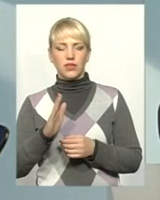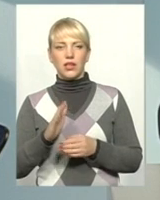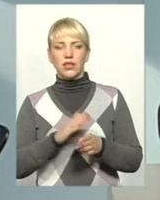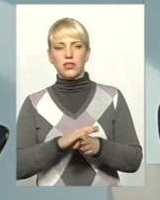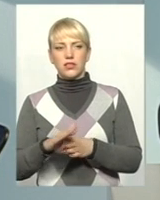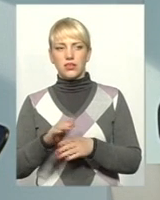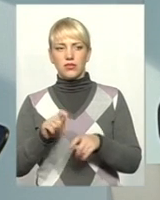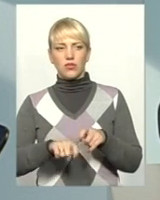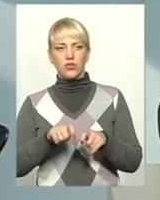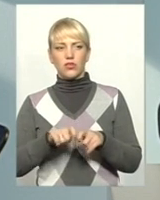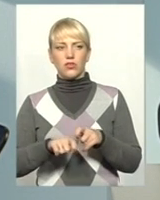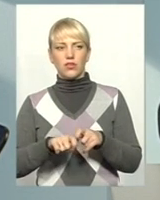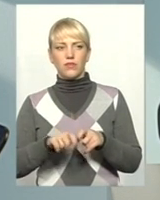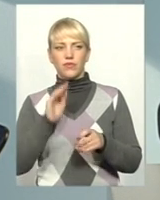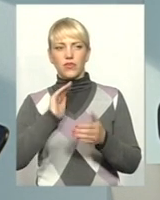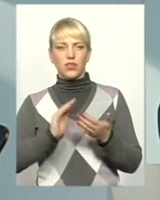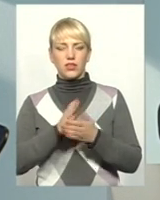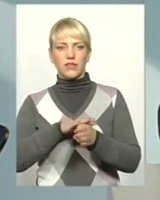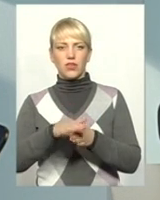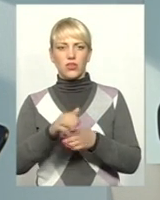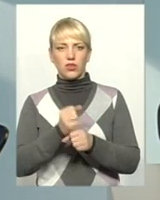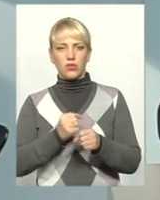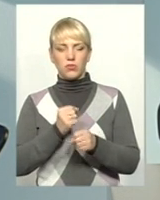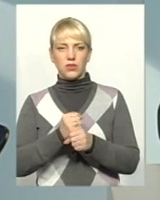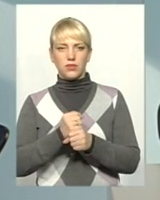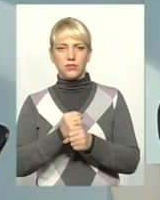здійснювали контроль якості виконання робіт. Звичайно,